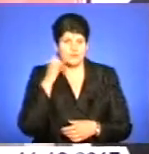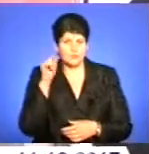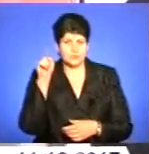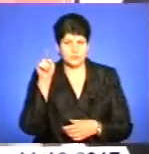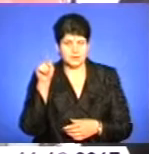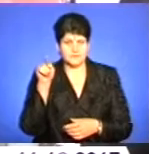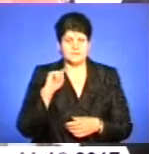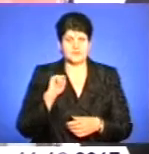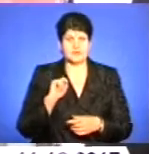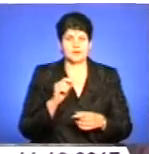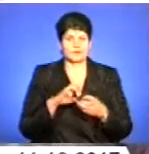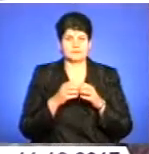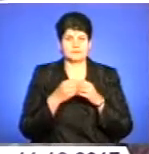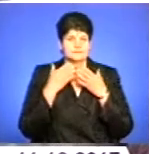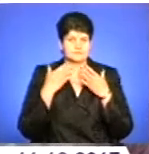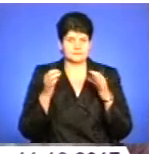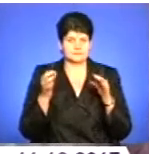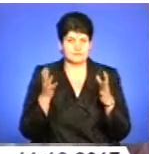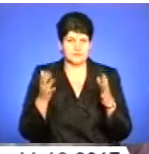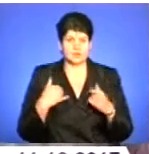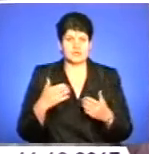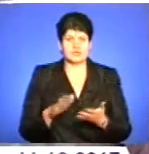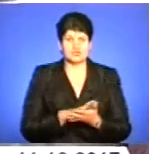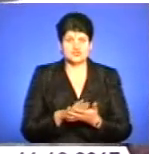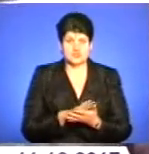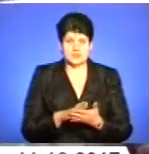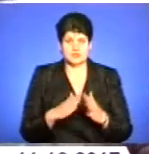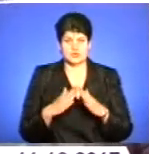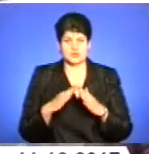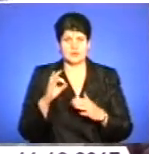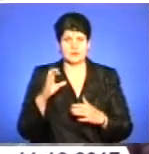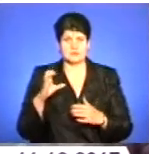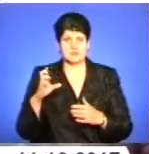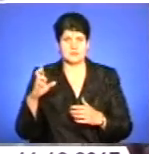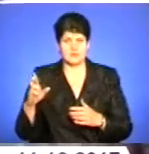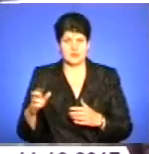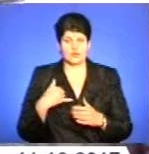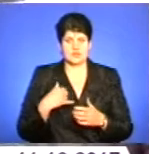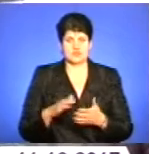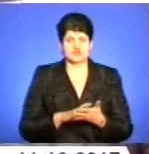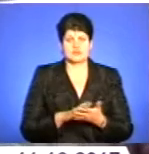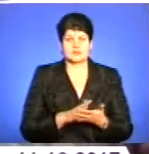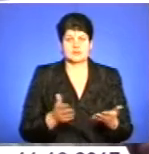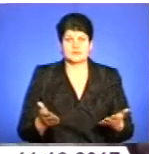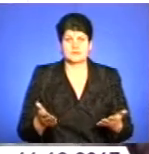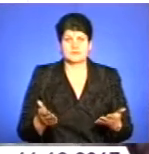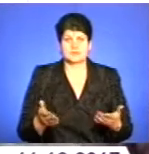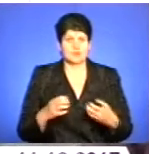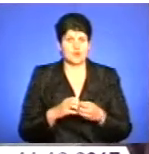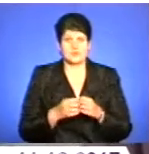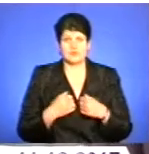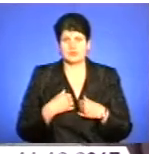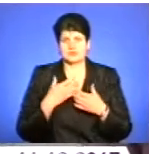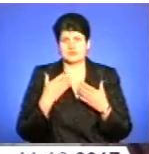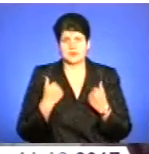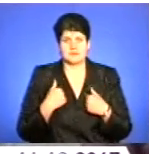то толку немає ніякого. В нас чистять, у нас будинок цей ОСББ, то в нас чистять. Тобто проблем немає? Ні,